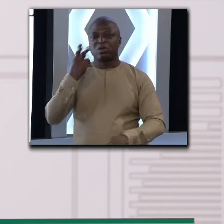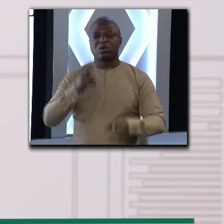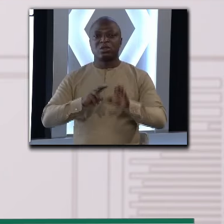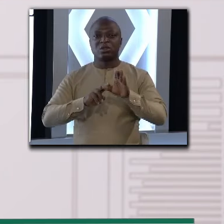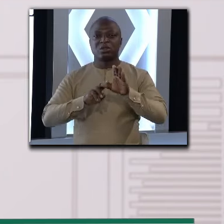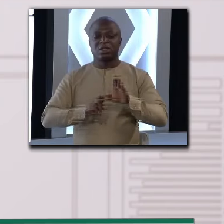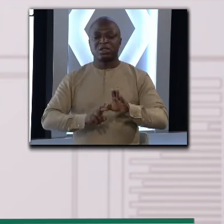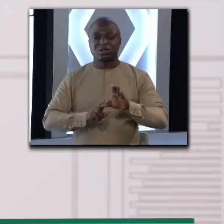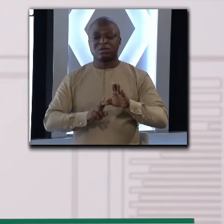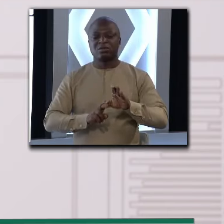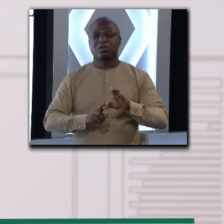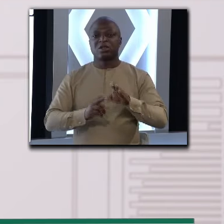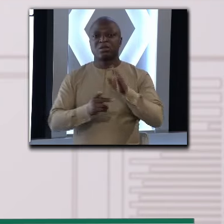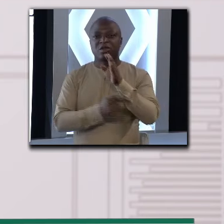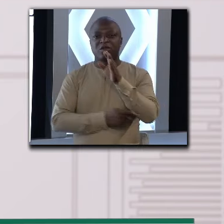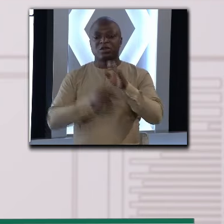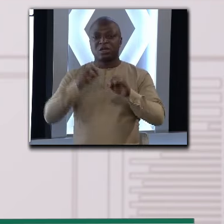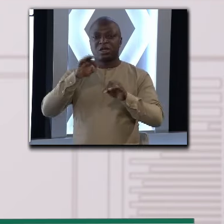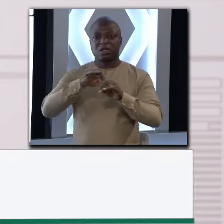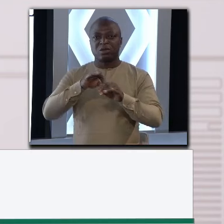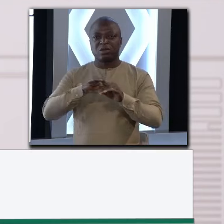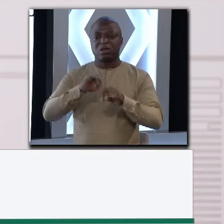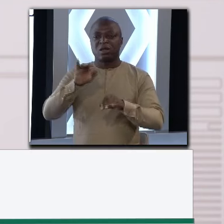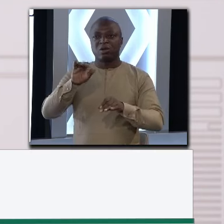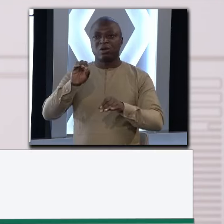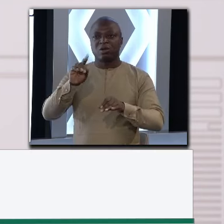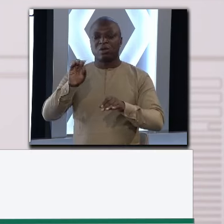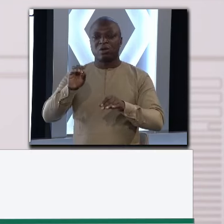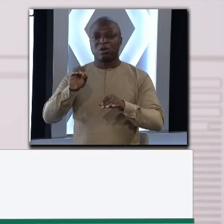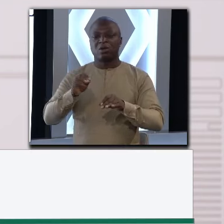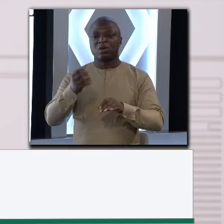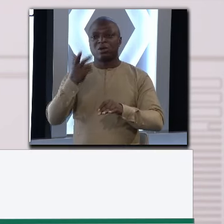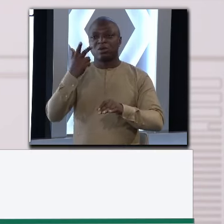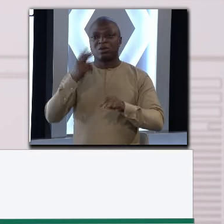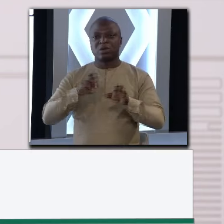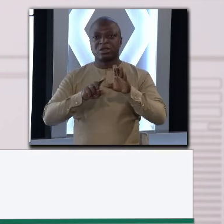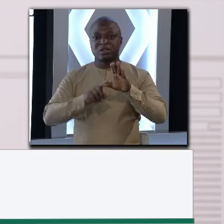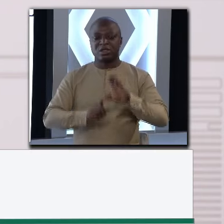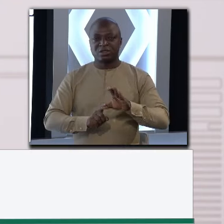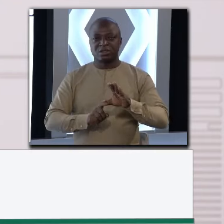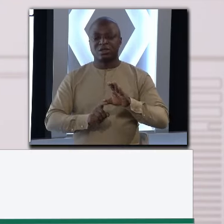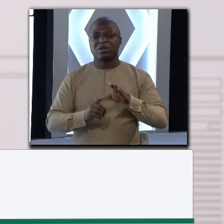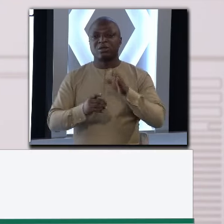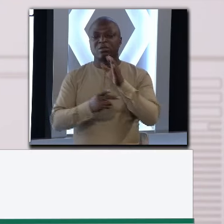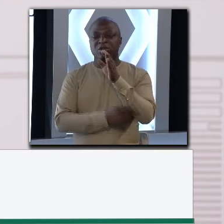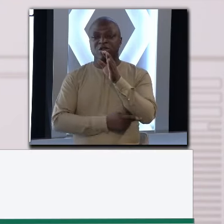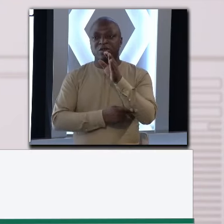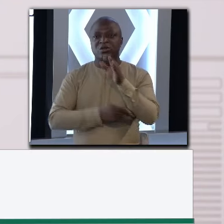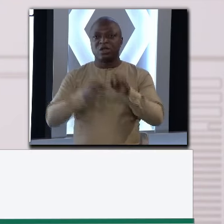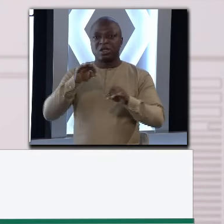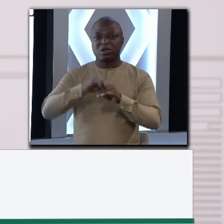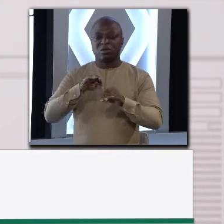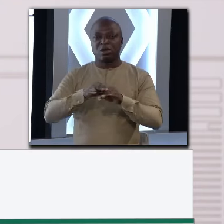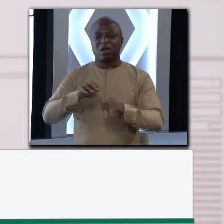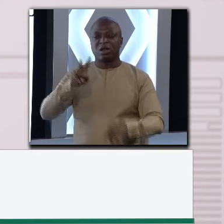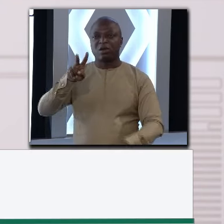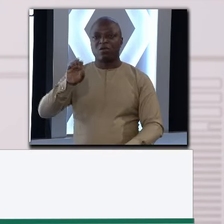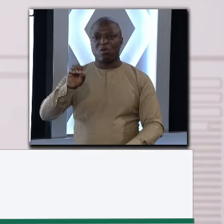sièges. Circonscription électorale Yoto, 3 sièges. Circonscription électorale